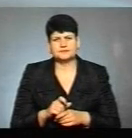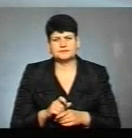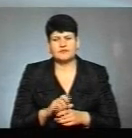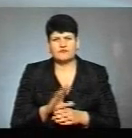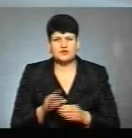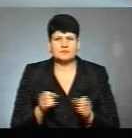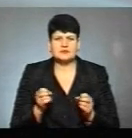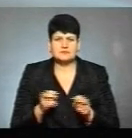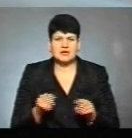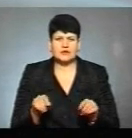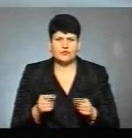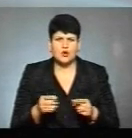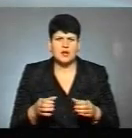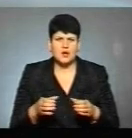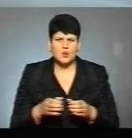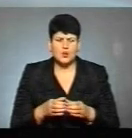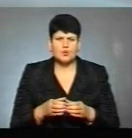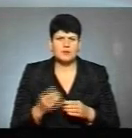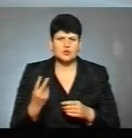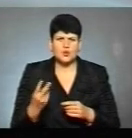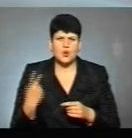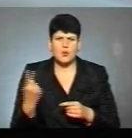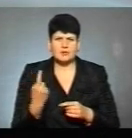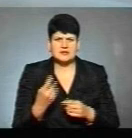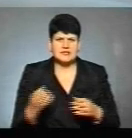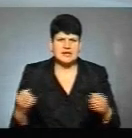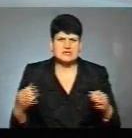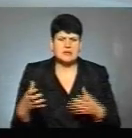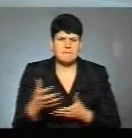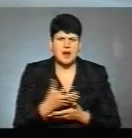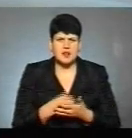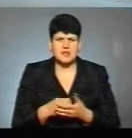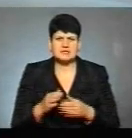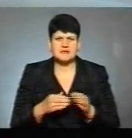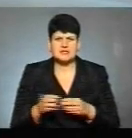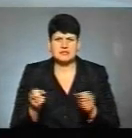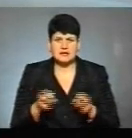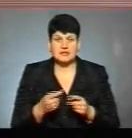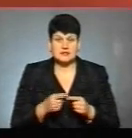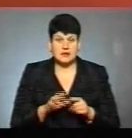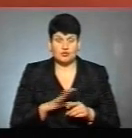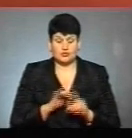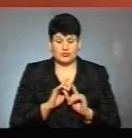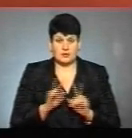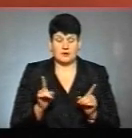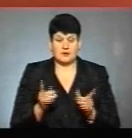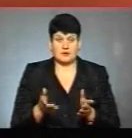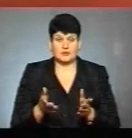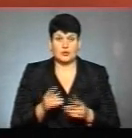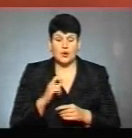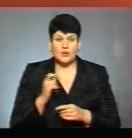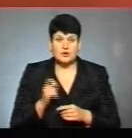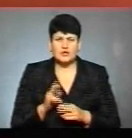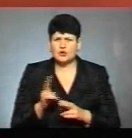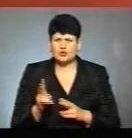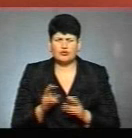була спеціально створена група, з других областей зібрали таких спеціалістів. Ну, це було унікальне для України, я так розумію. Тобто ніхто